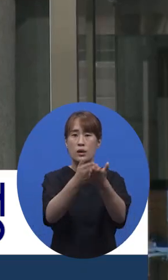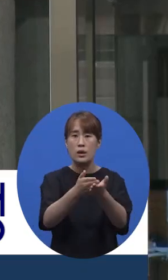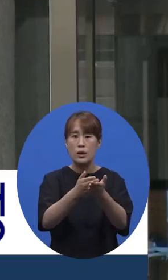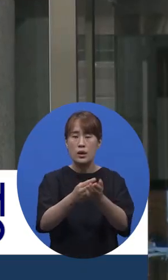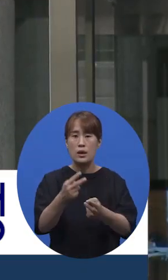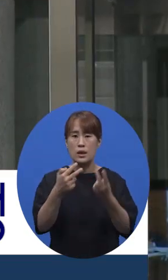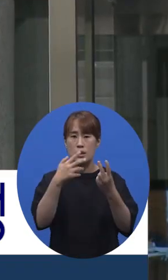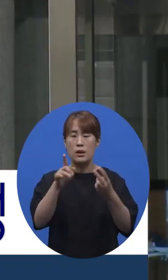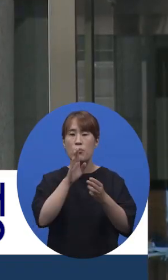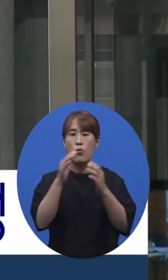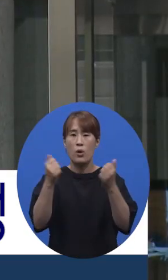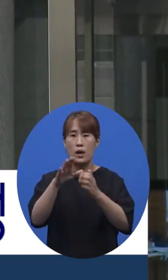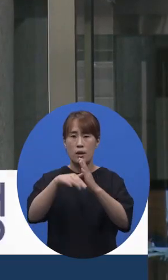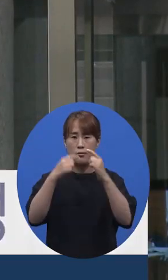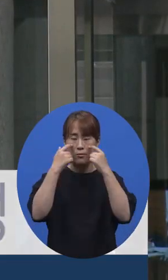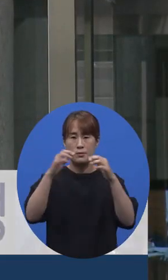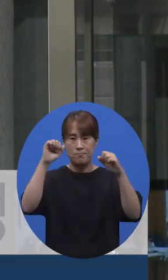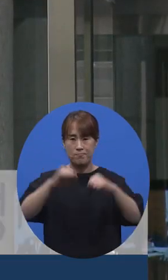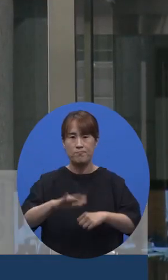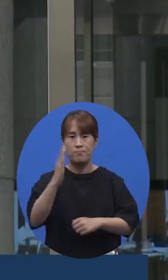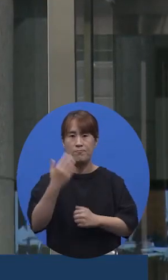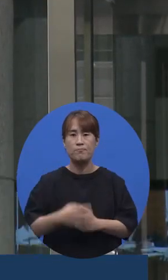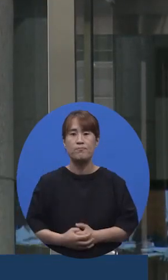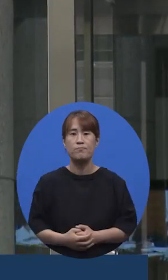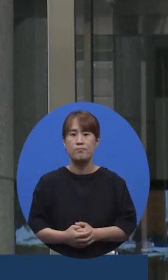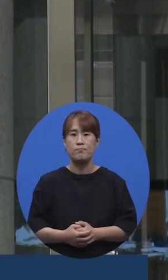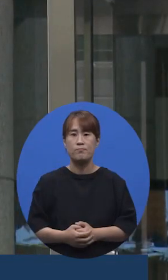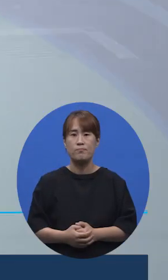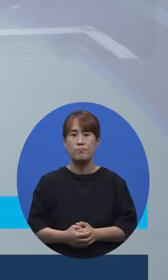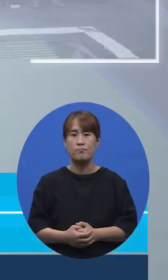상정돼 2차 본회의에서 확정됩니다